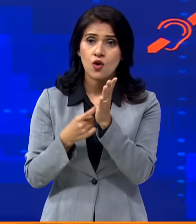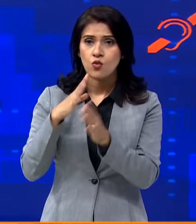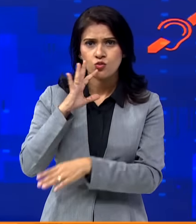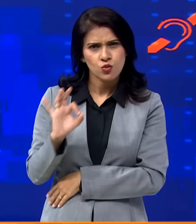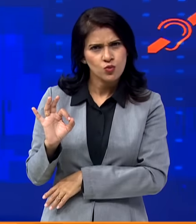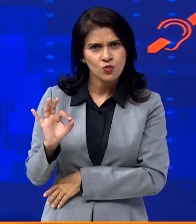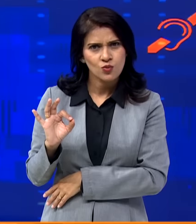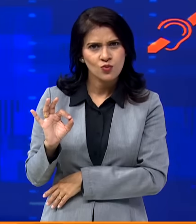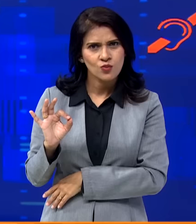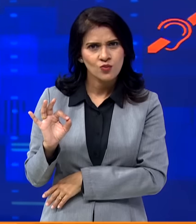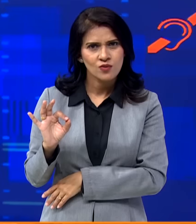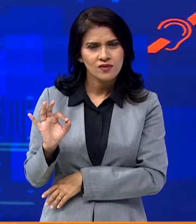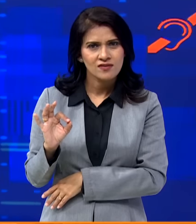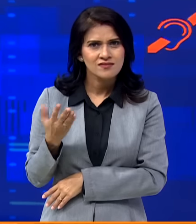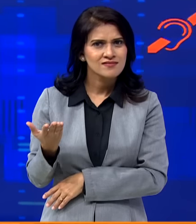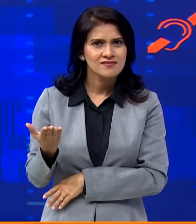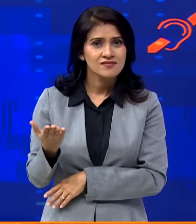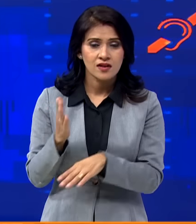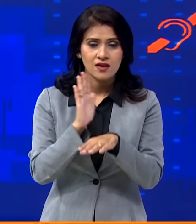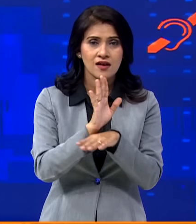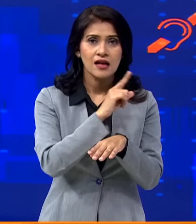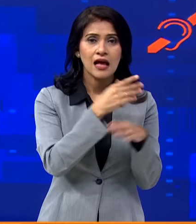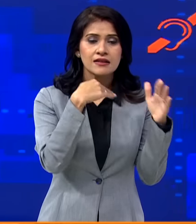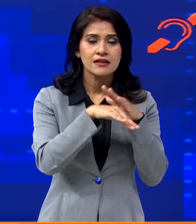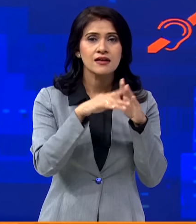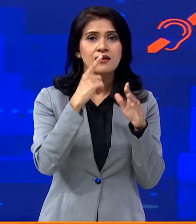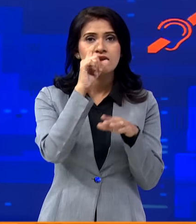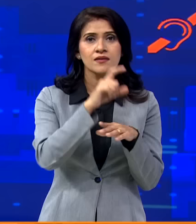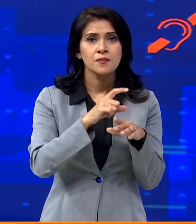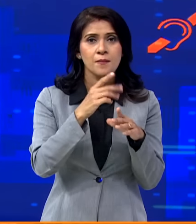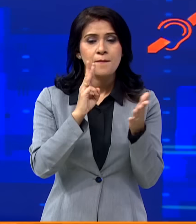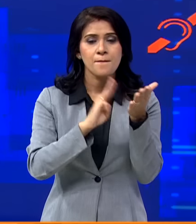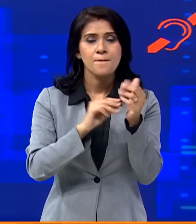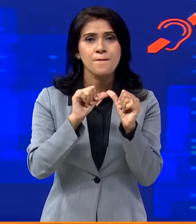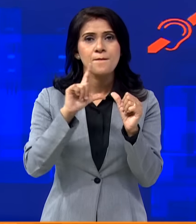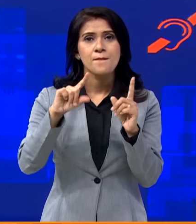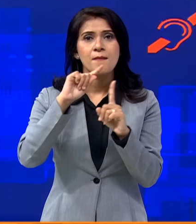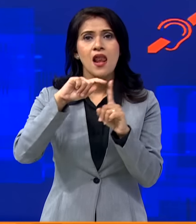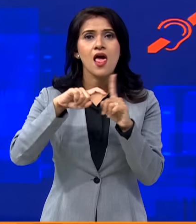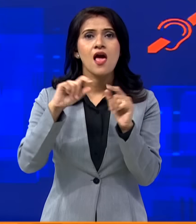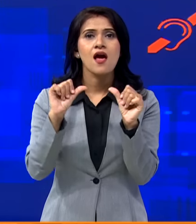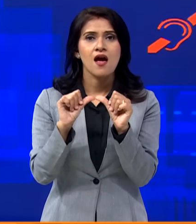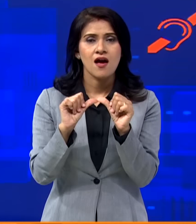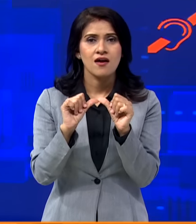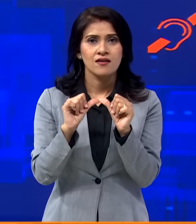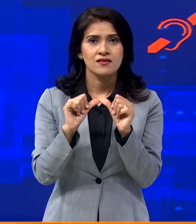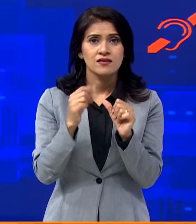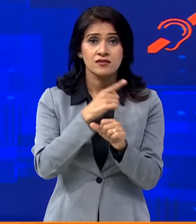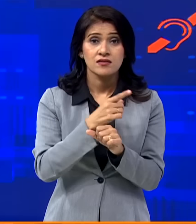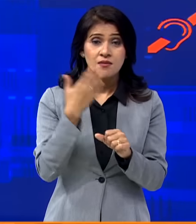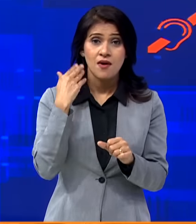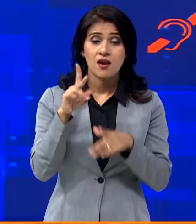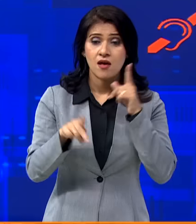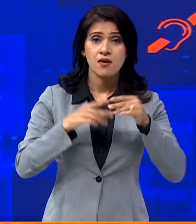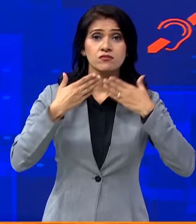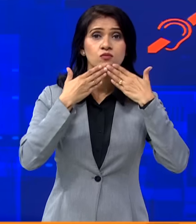है कांग्रेस के अध्यक्ष मल्लिकार्जुन खड़ ग वह अपनी पब्लिक मीटिंग में पूरी दुनिया के सामने